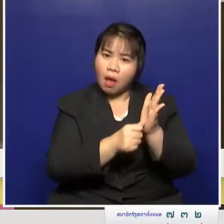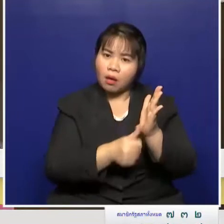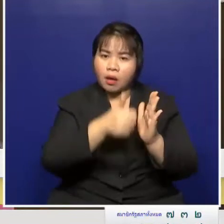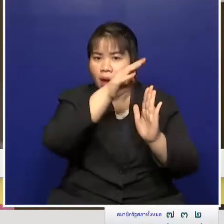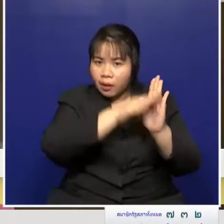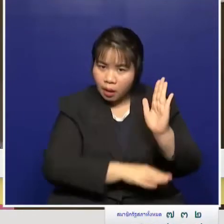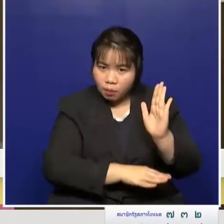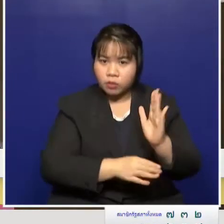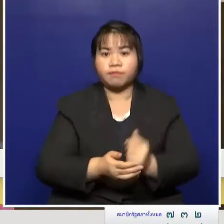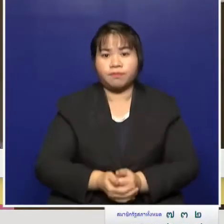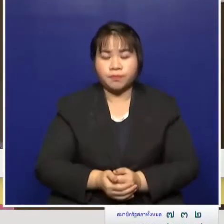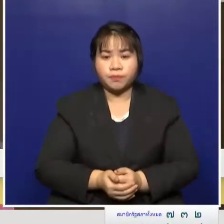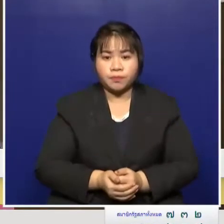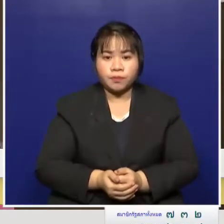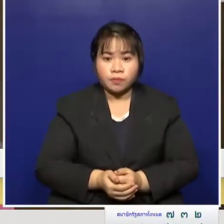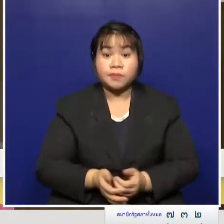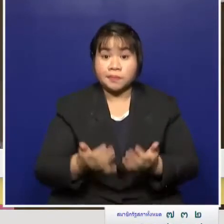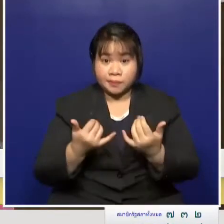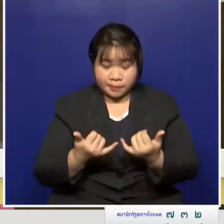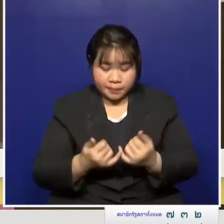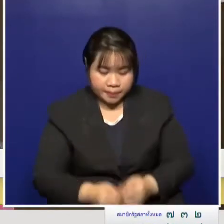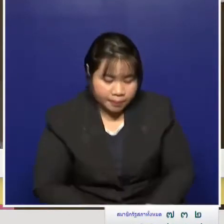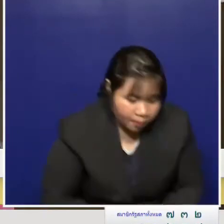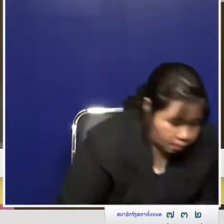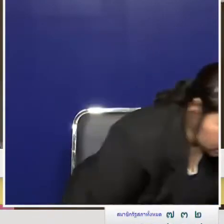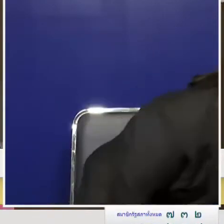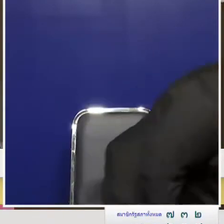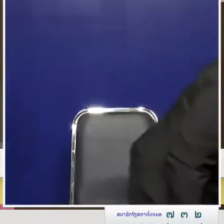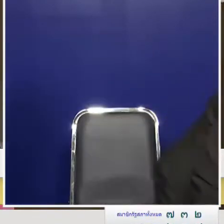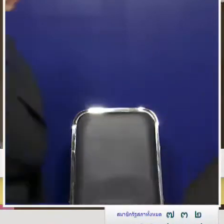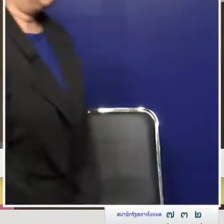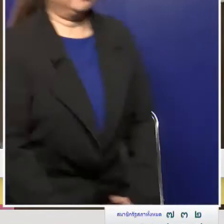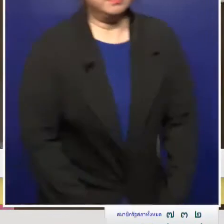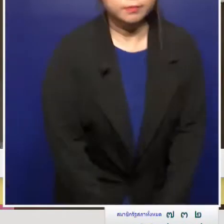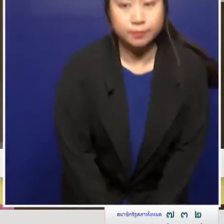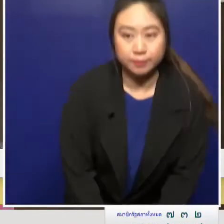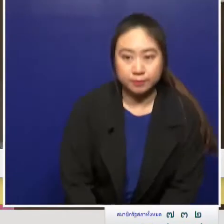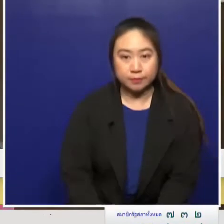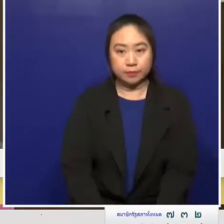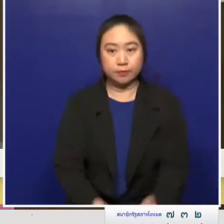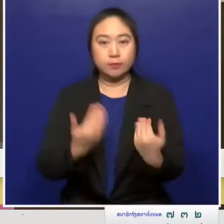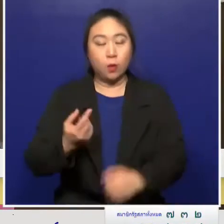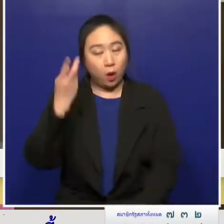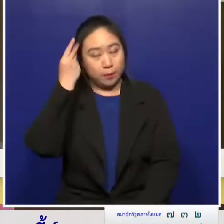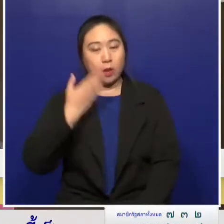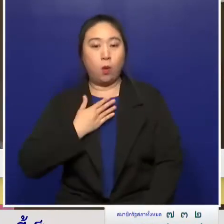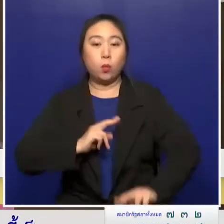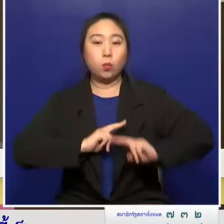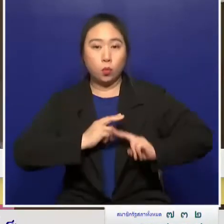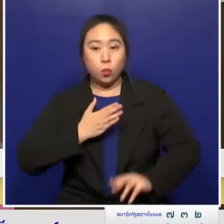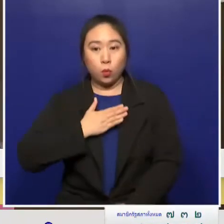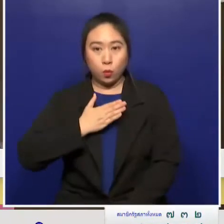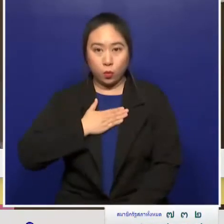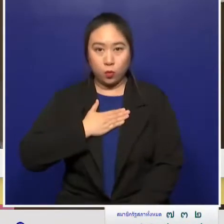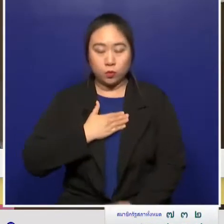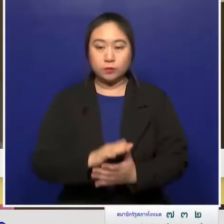บับท่านประธานที่เคารพครับโดยความเห็นส่วนตัวของกระผมยั